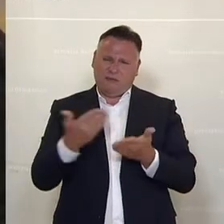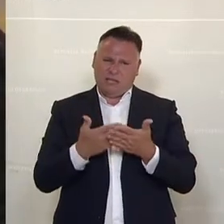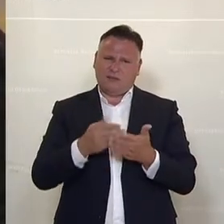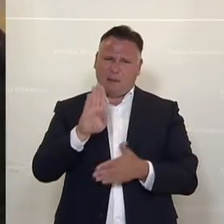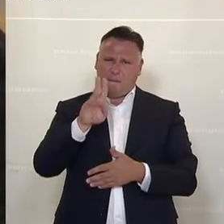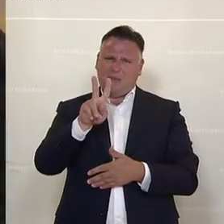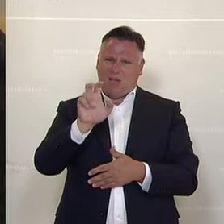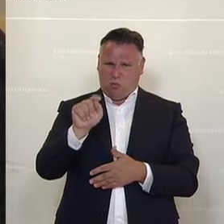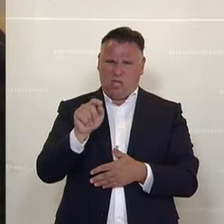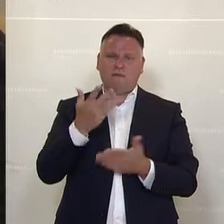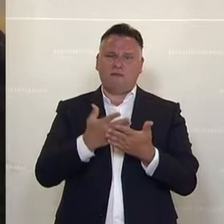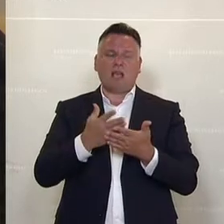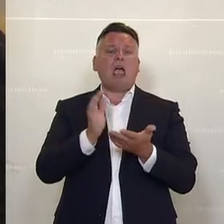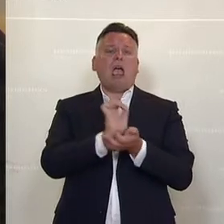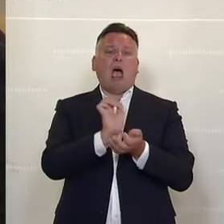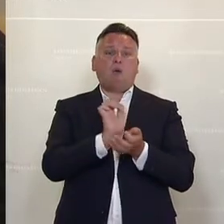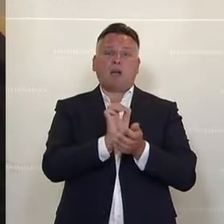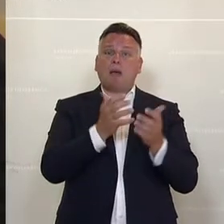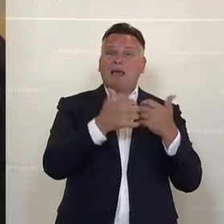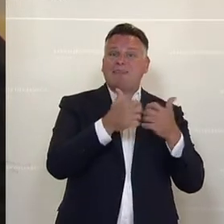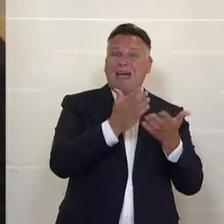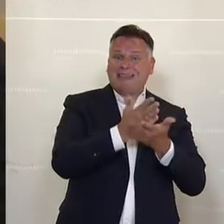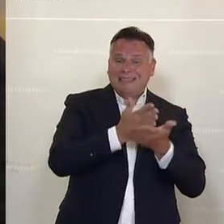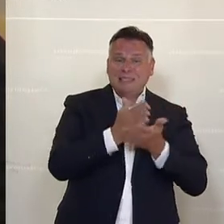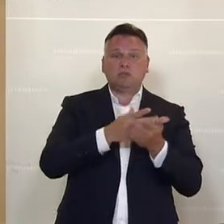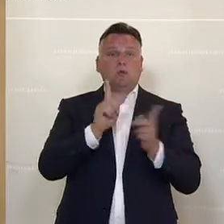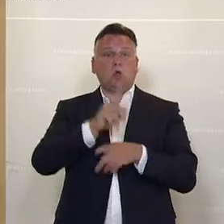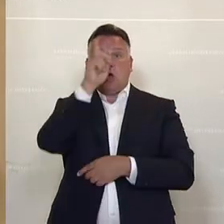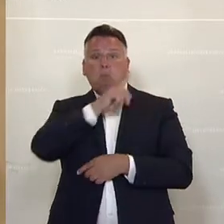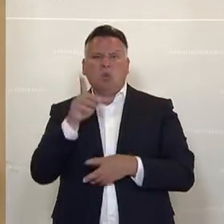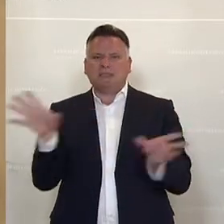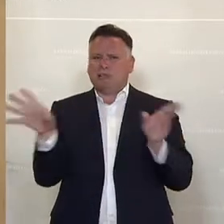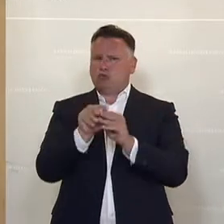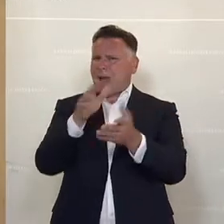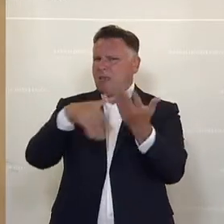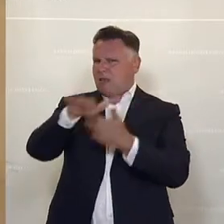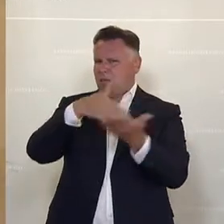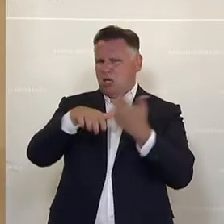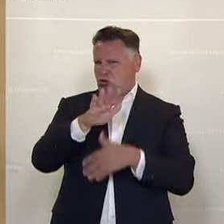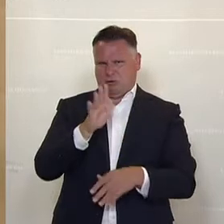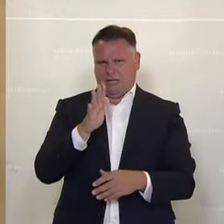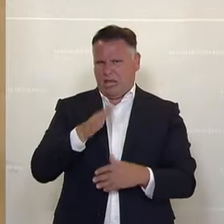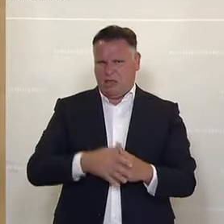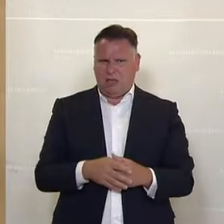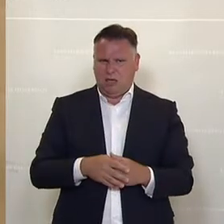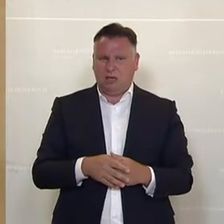BVD, dass die Aufgaben Nachrichtendienst und die polizeilichen Aufgaben so eng verknüpft waren. Also das ist